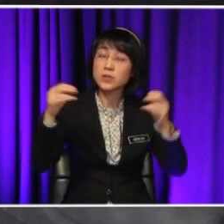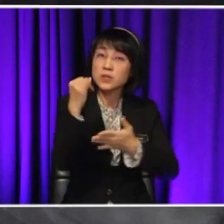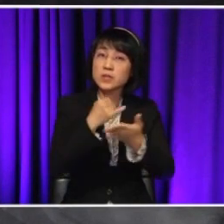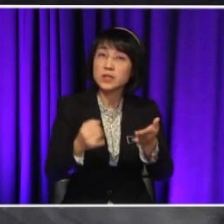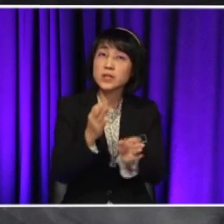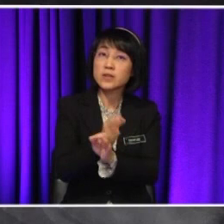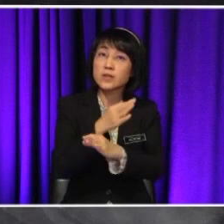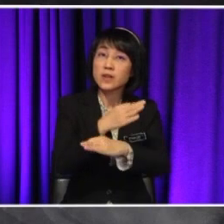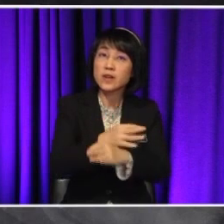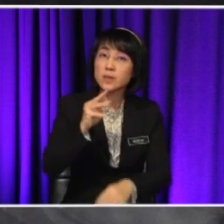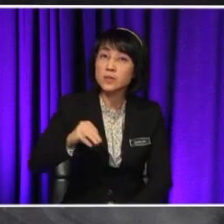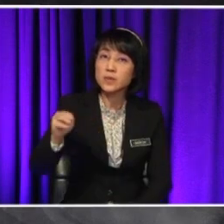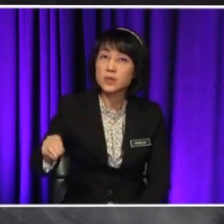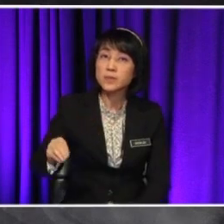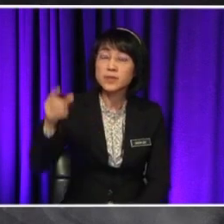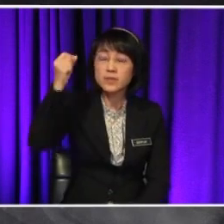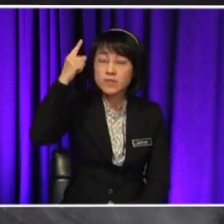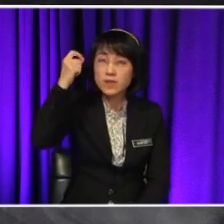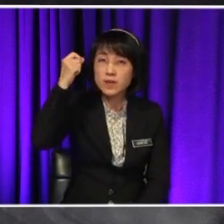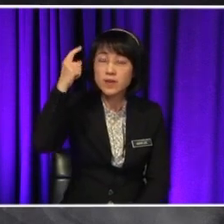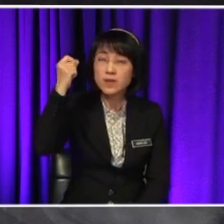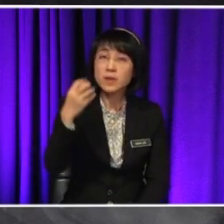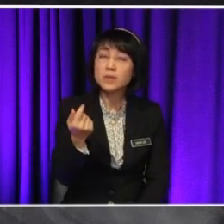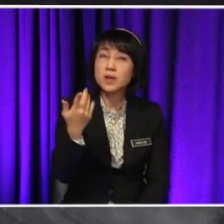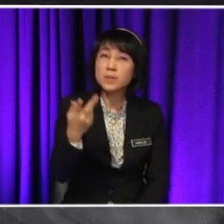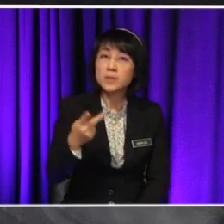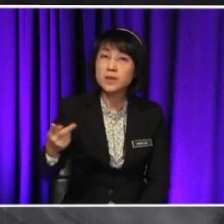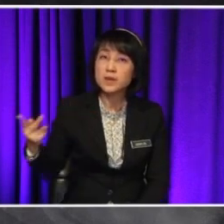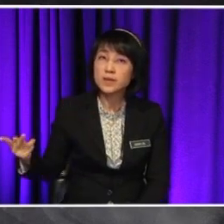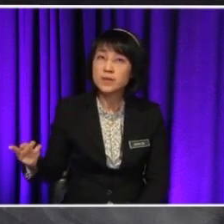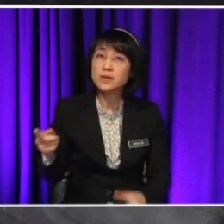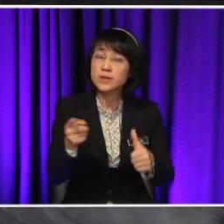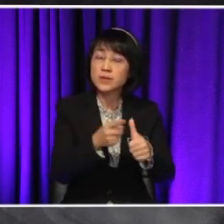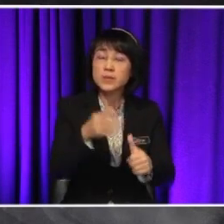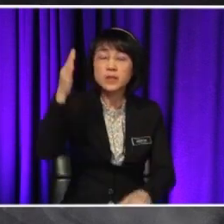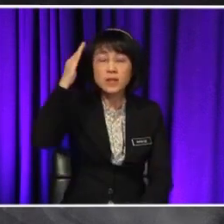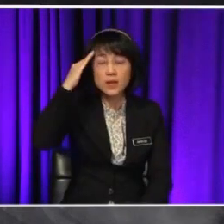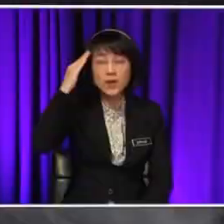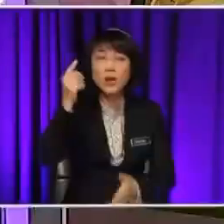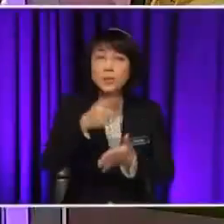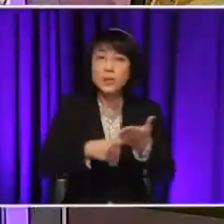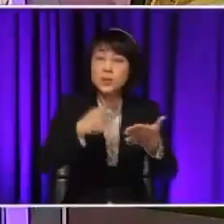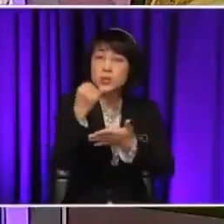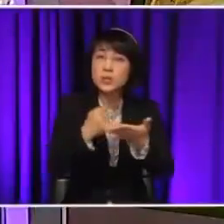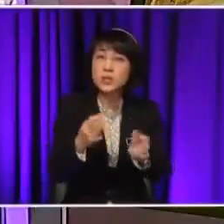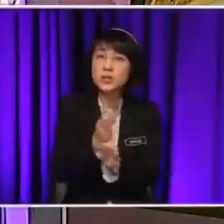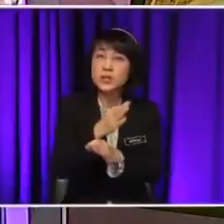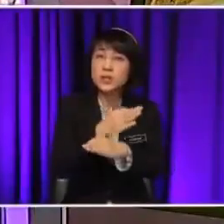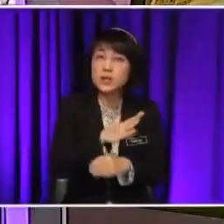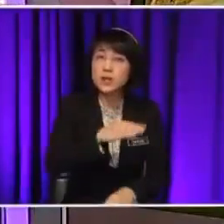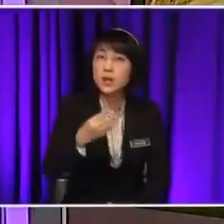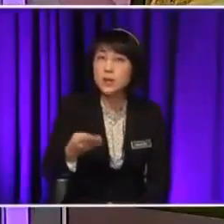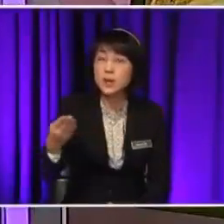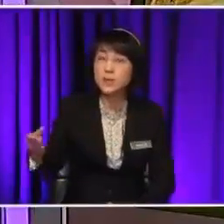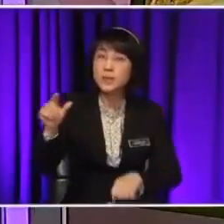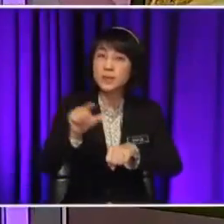okey, murid kena menguasai beberapa perkara. Yang pertama, kita tahu seni craft tu apa. Yang kedua, kita tahu bahan-bahan yang